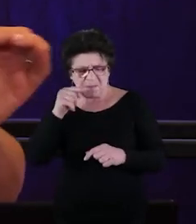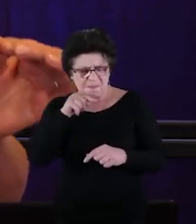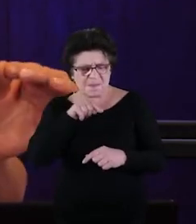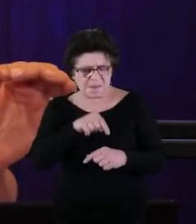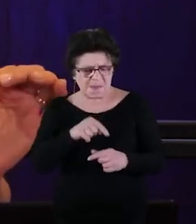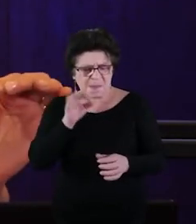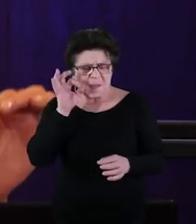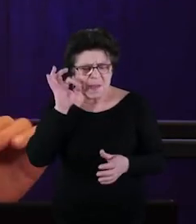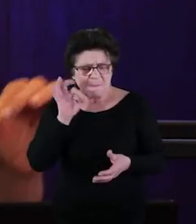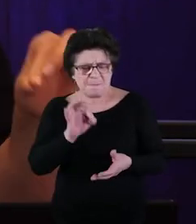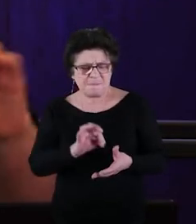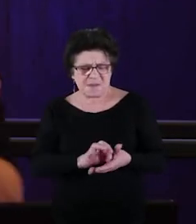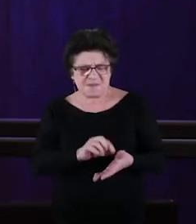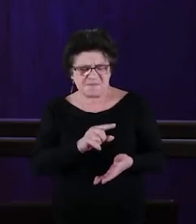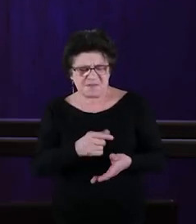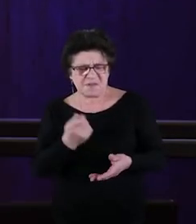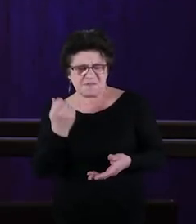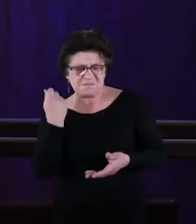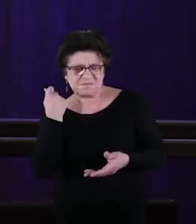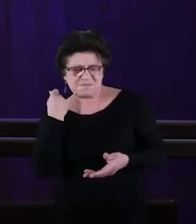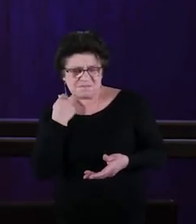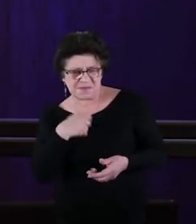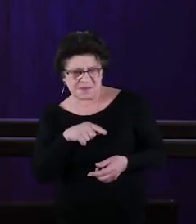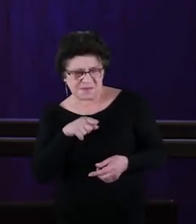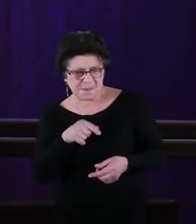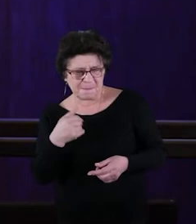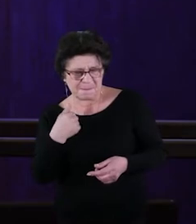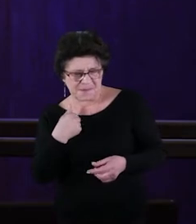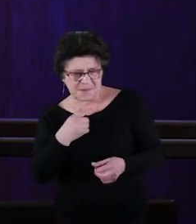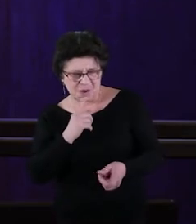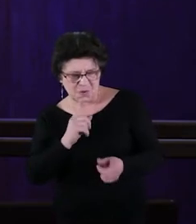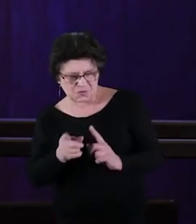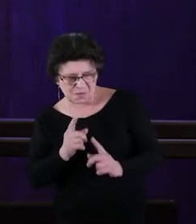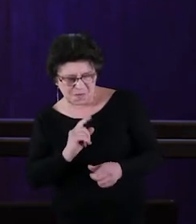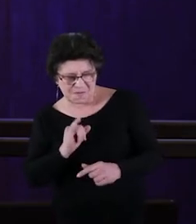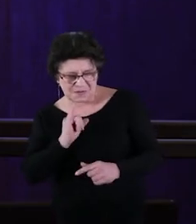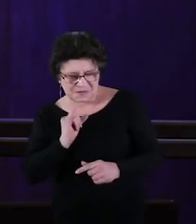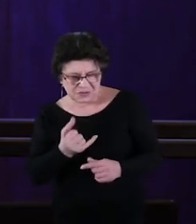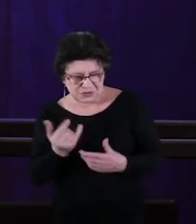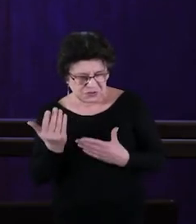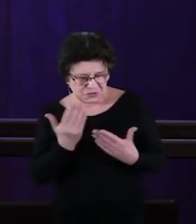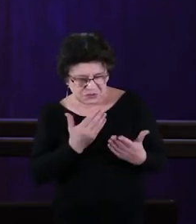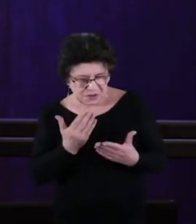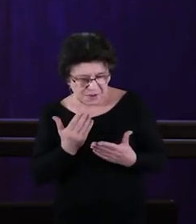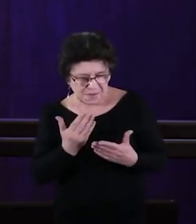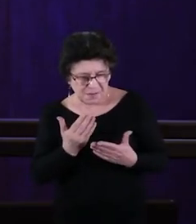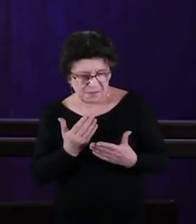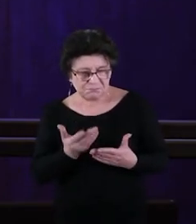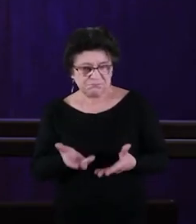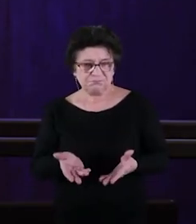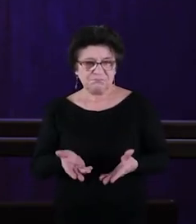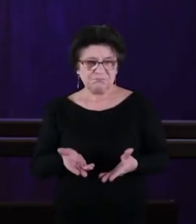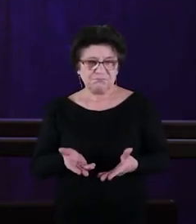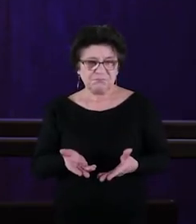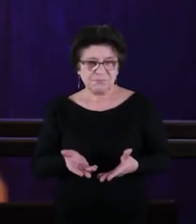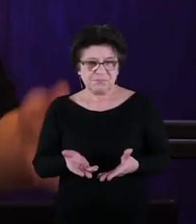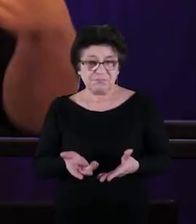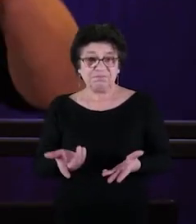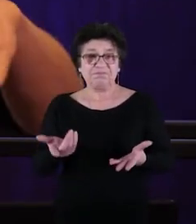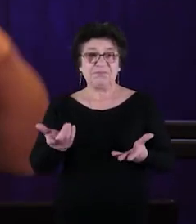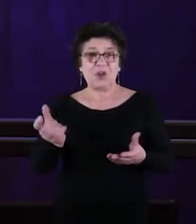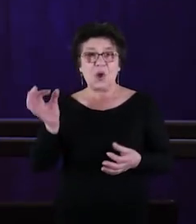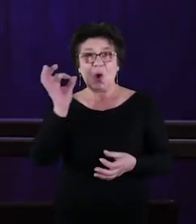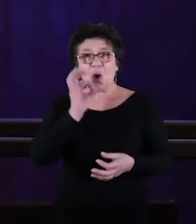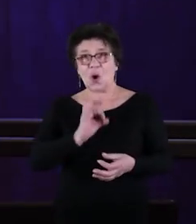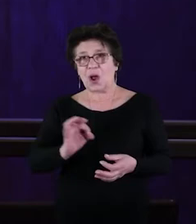tam ktoś tam Się wygadał tam gdzieś jakaś rozmowa została podsłychana To znowu